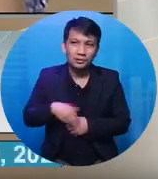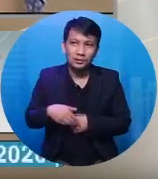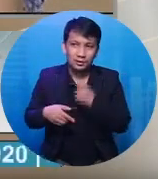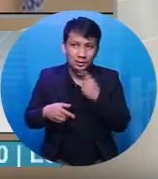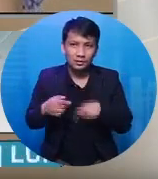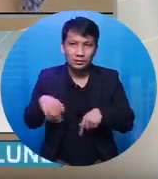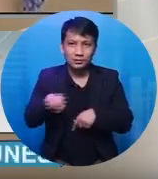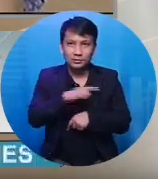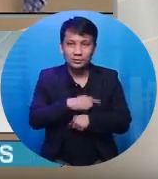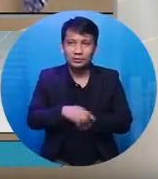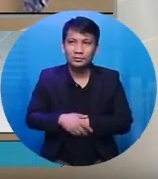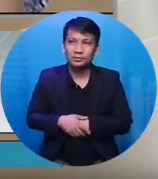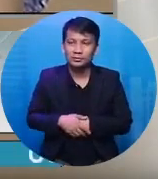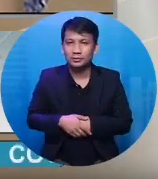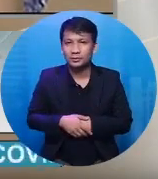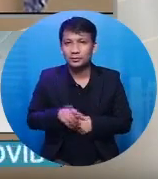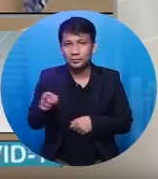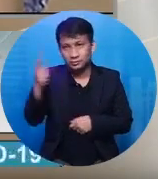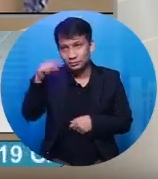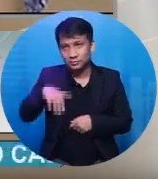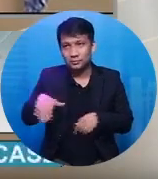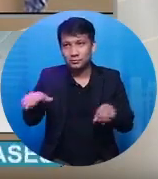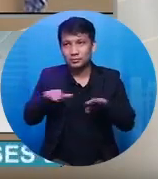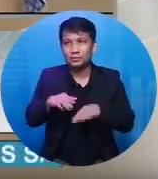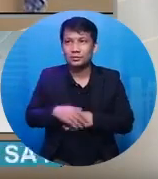lalo lang sa mga bata. Totoo lang,